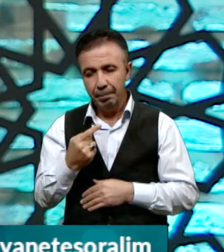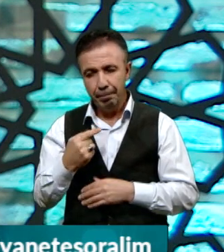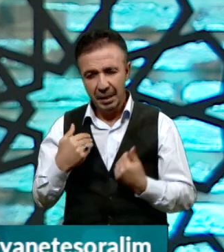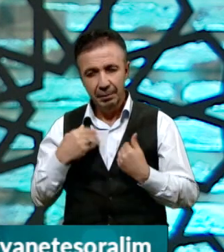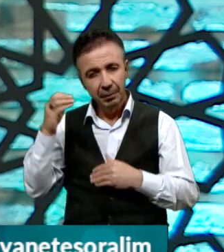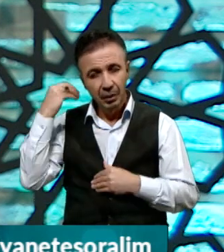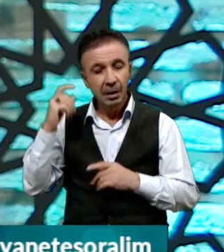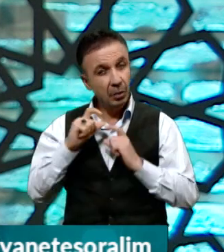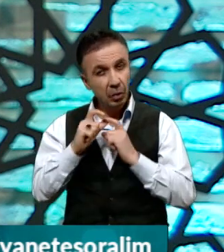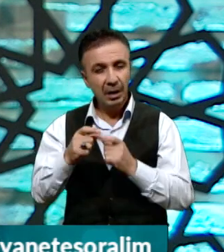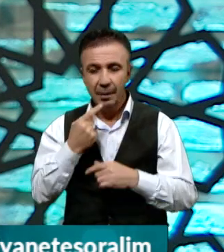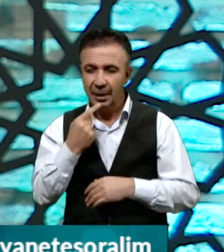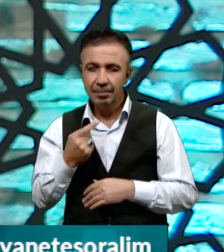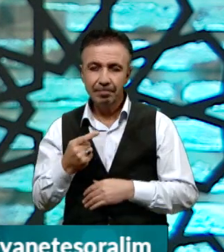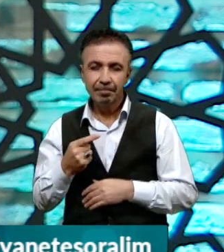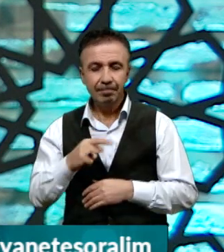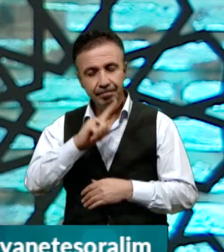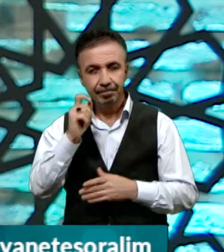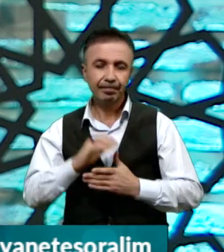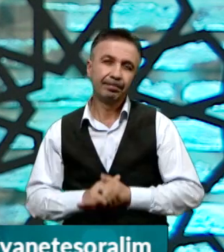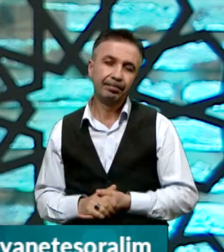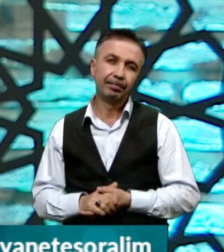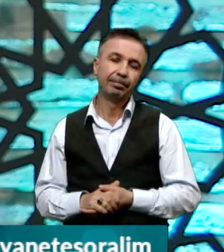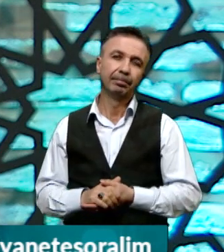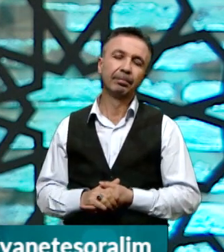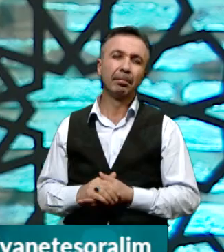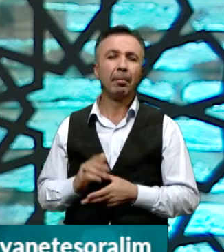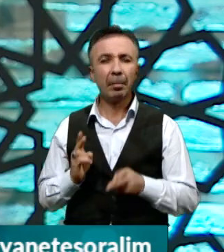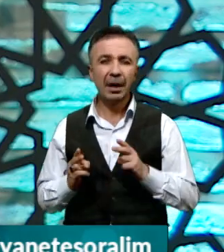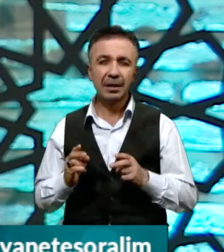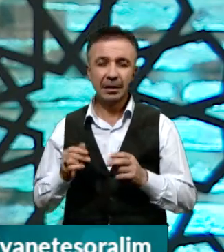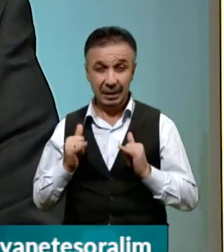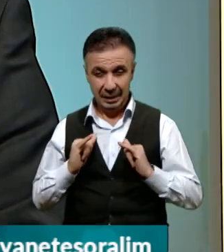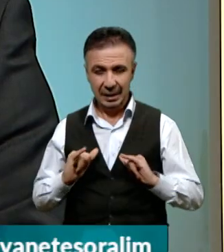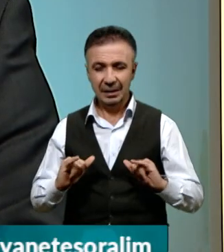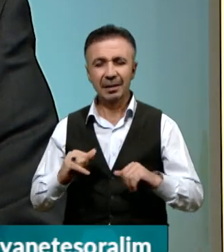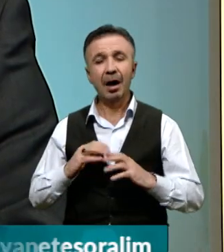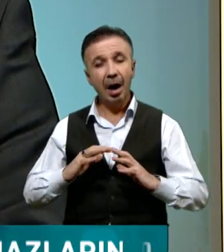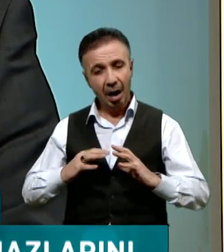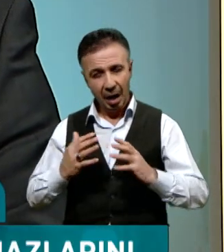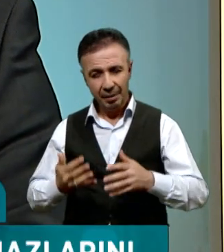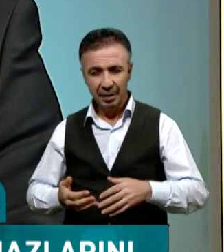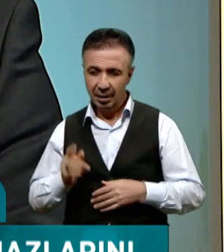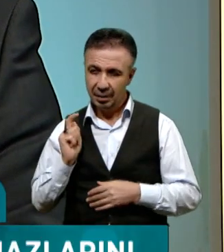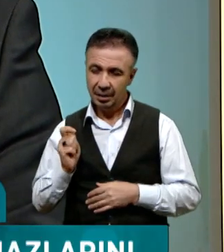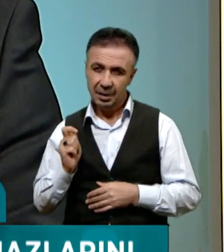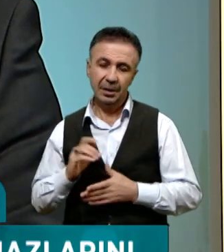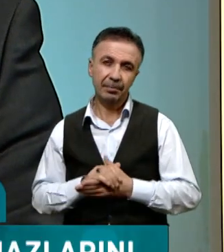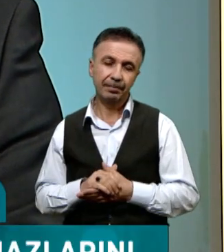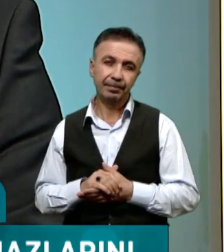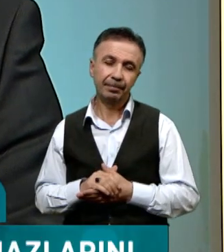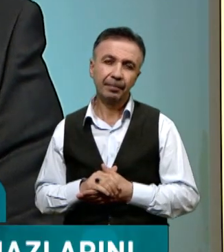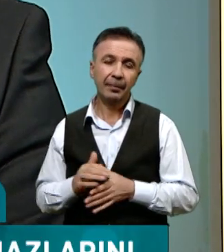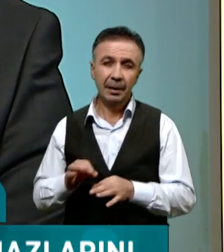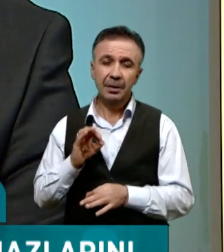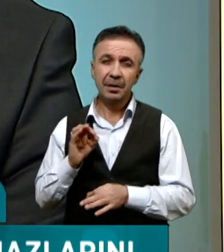sorayım dedim. Acaba ne tavsiye eder demiş. Yani bazı rahatsızlıklar ki yani hamilelikte eğer gerçekten